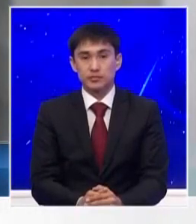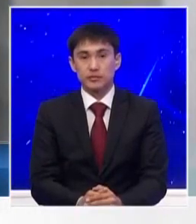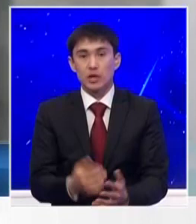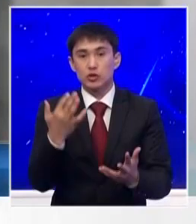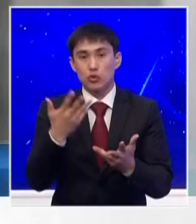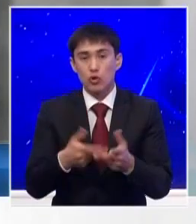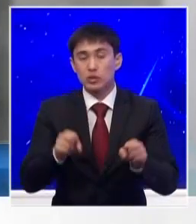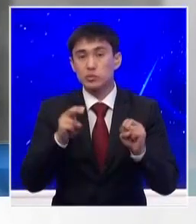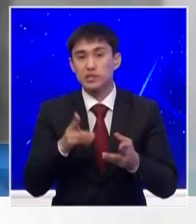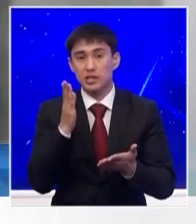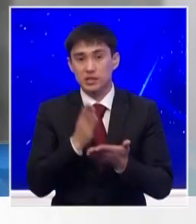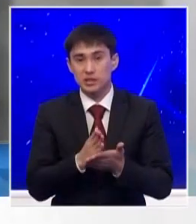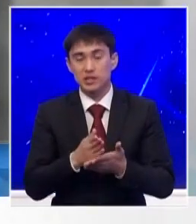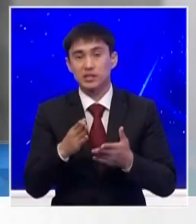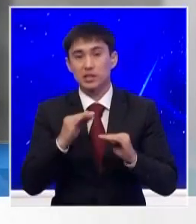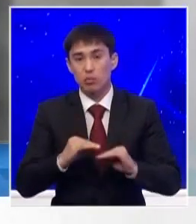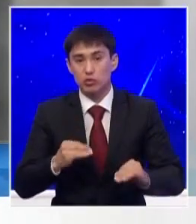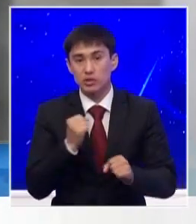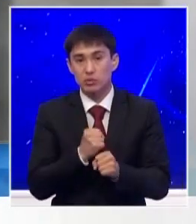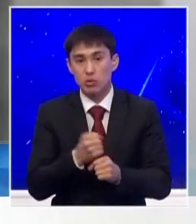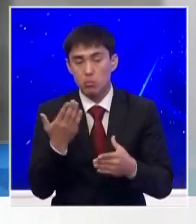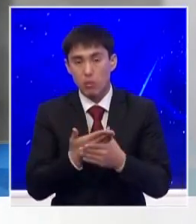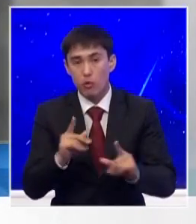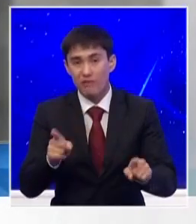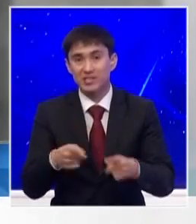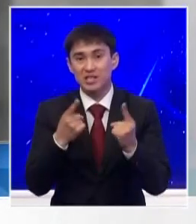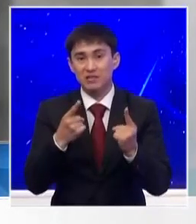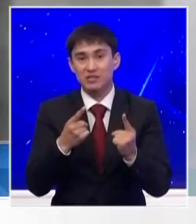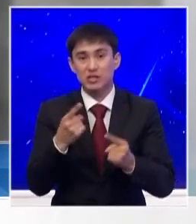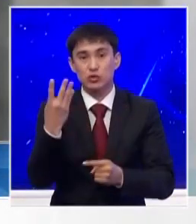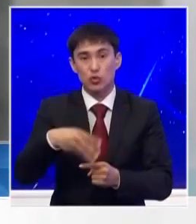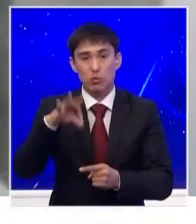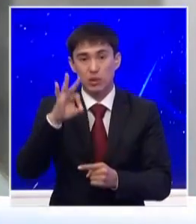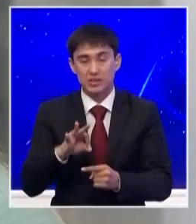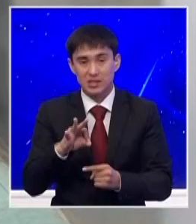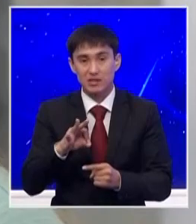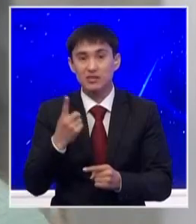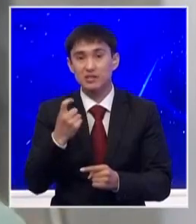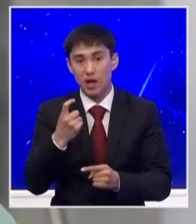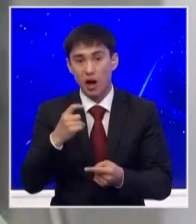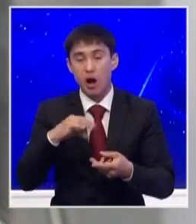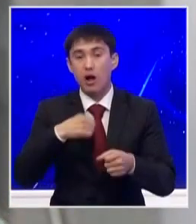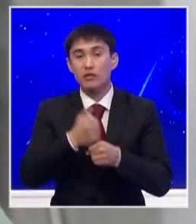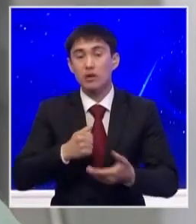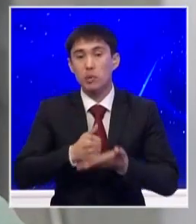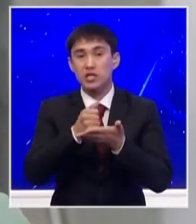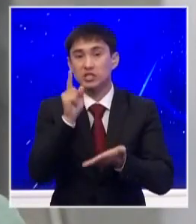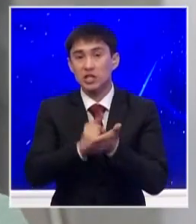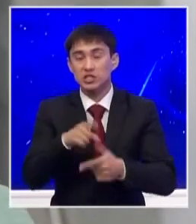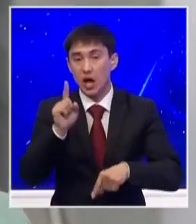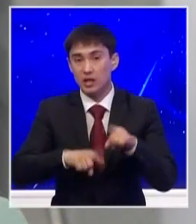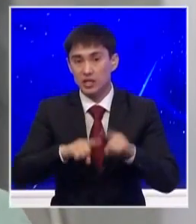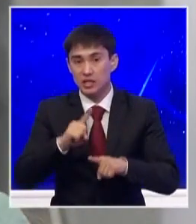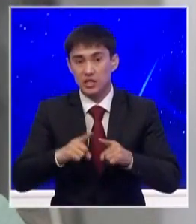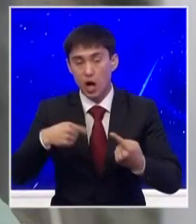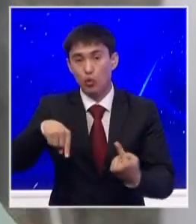Сколько бы специалисты ни работали с ребенком, они помогут восстановиться лишь на 40% из 100. Основная поддержка должна идти от родителей